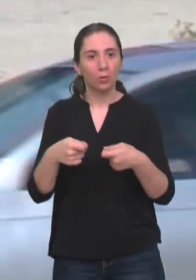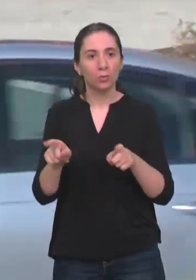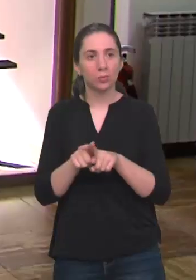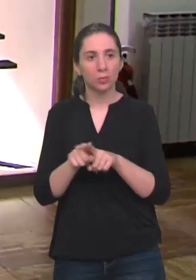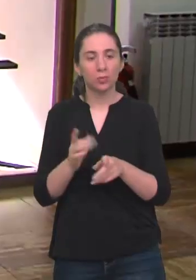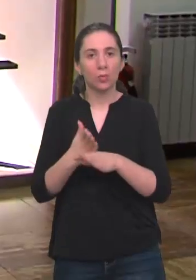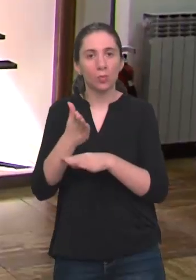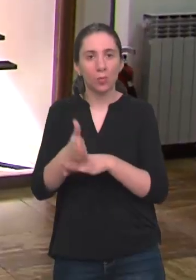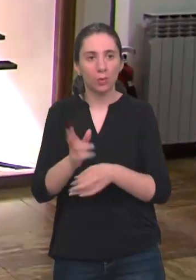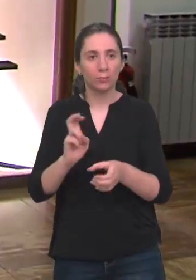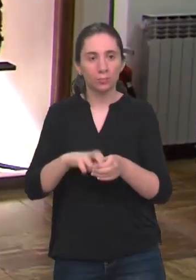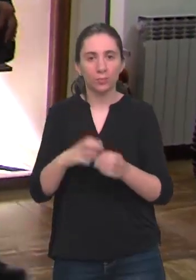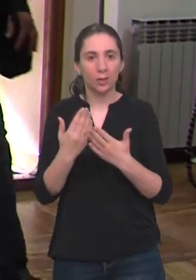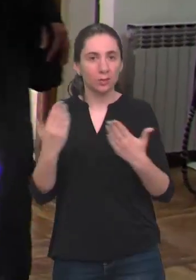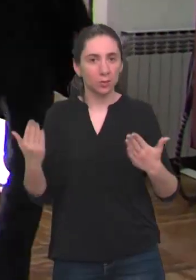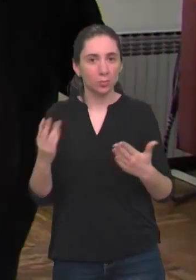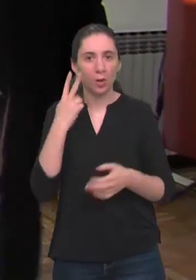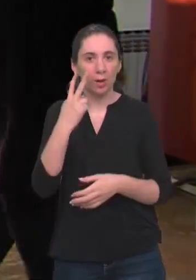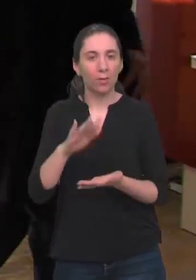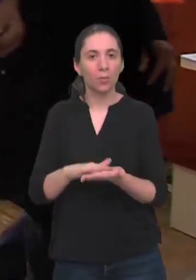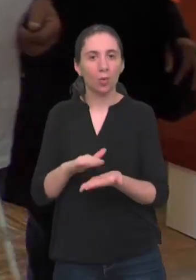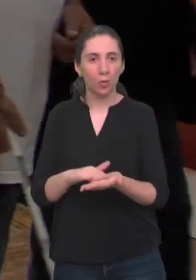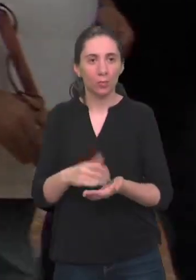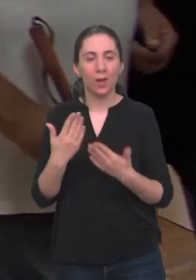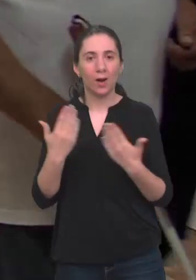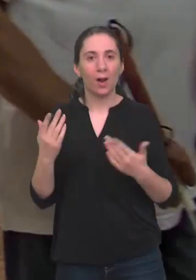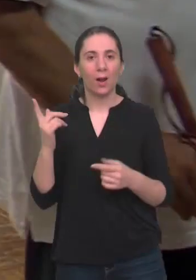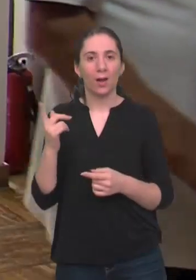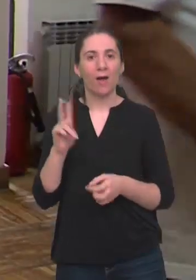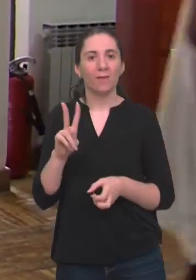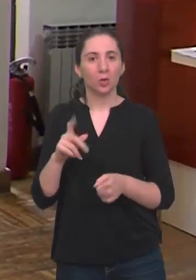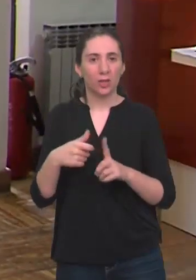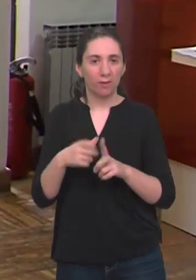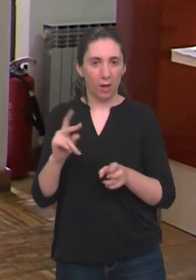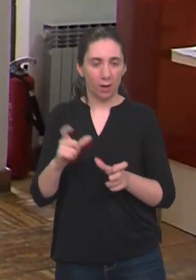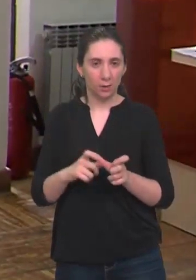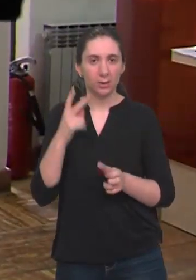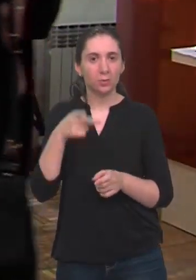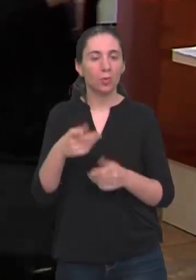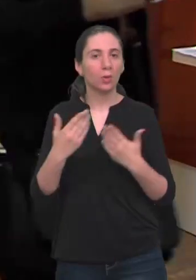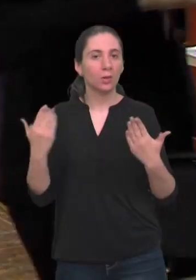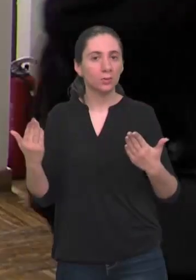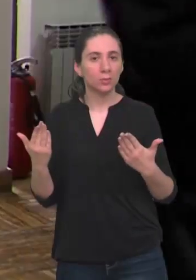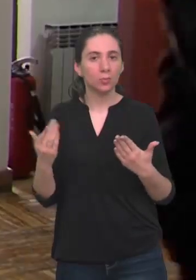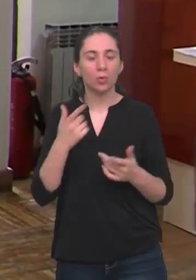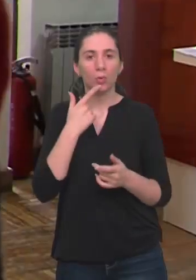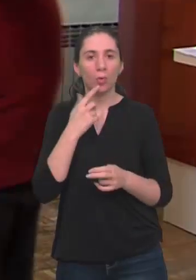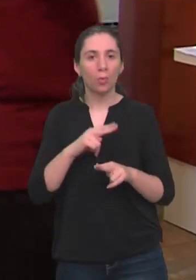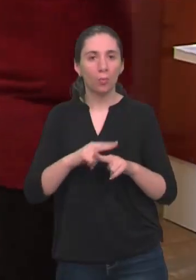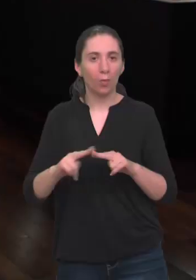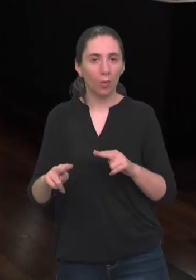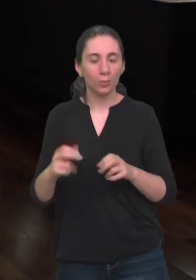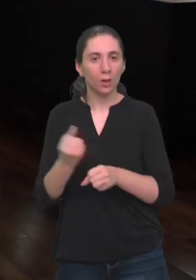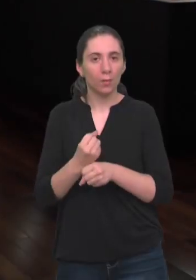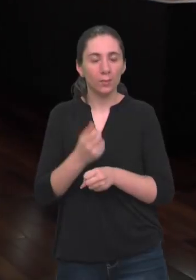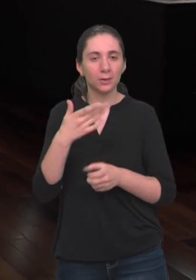posjet inkluzivnoj izložbi Gledam Dodirom u galeriji Vjekoslava Karasa. Radi se o izložbi koja je u potpunosti